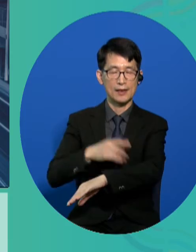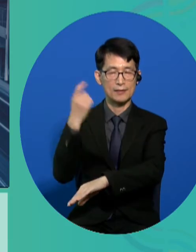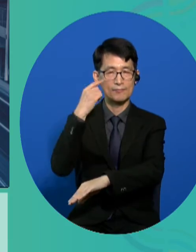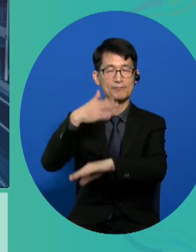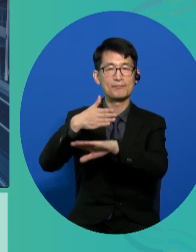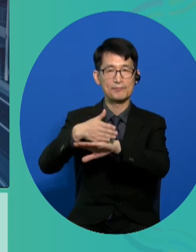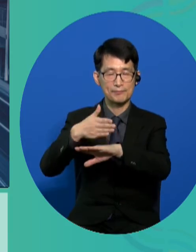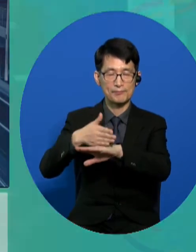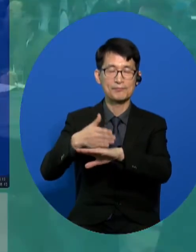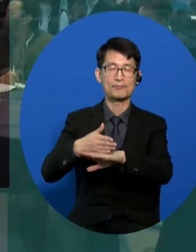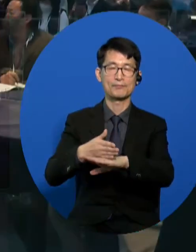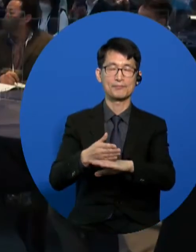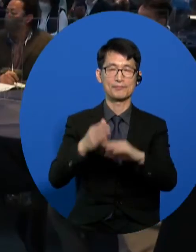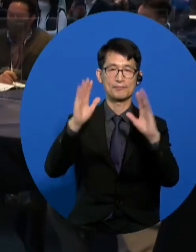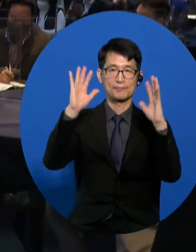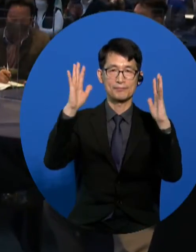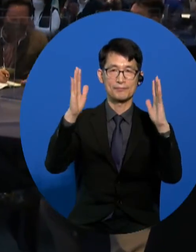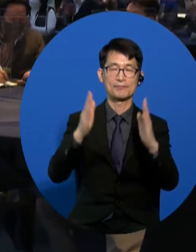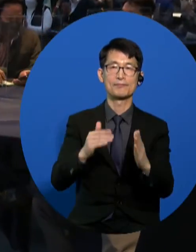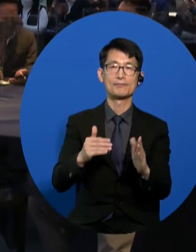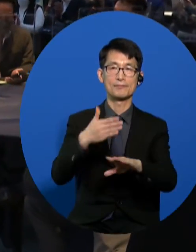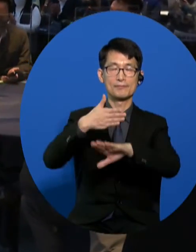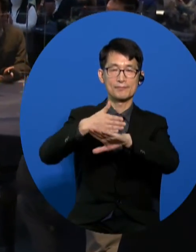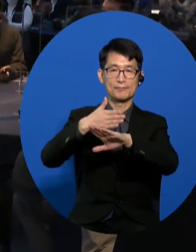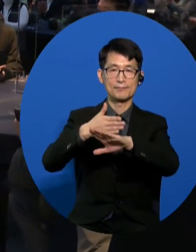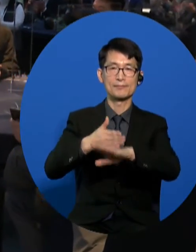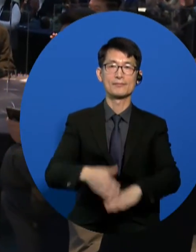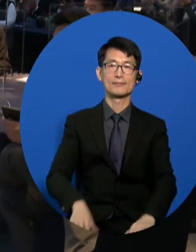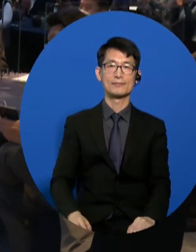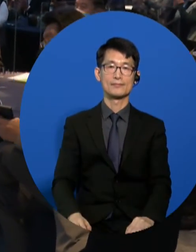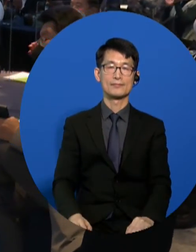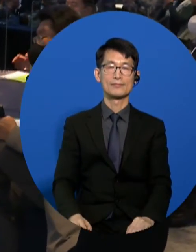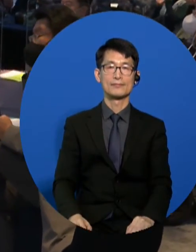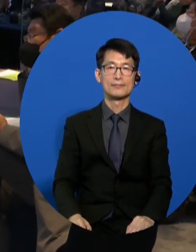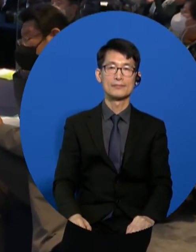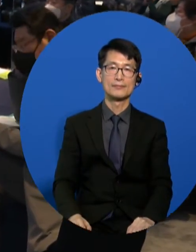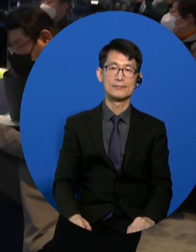좋은 컨퍼런스 되시기를 바랍니다. 감사합니다.